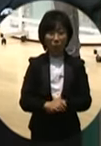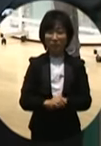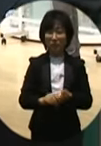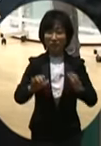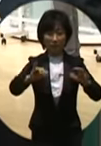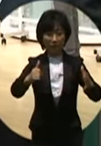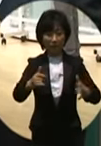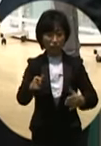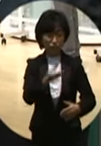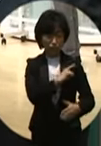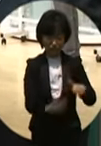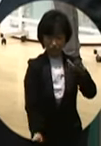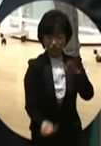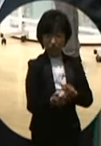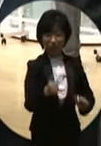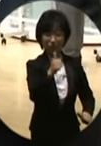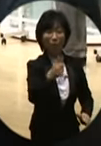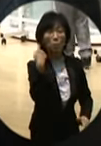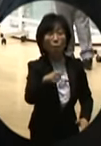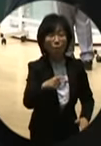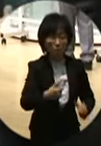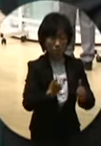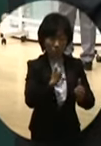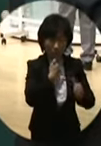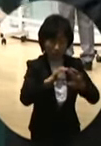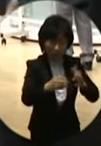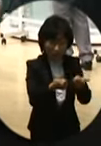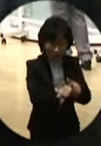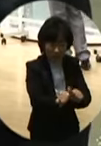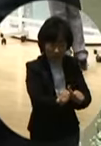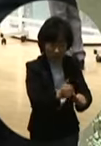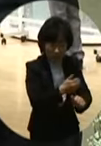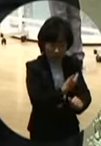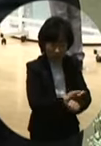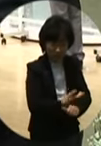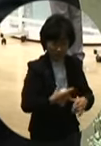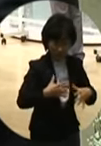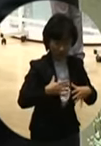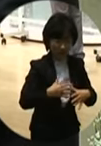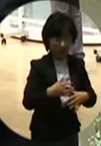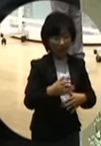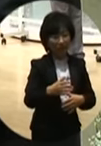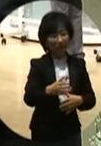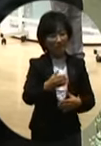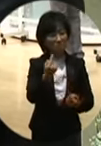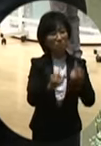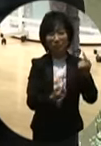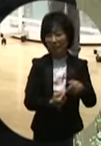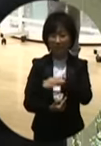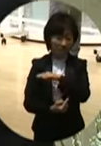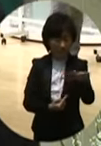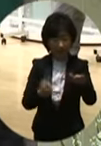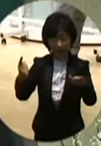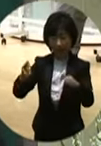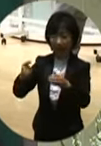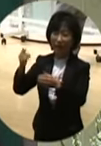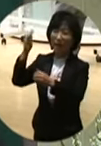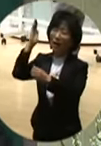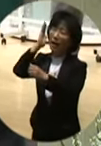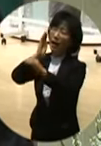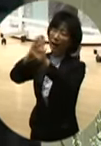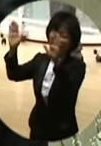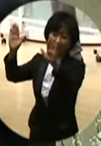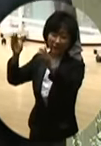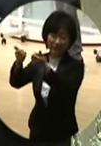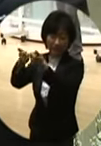시민권은 하늘에 있다. And because everyone was saying, "Oh, Roman citizenship is so outstanding," that's why he said, "Our citizenship is in heaven." 이때 오는 응답입니다. And